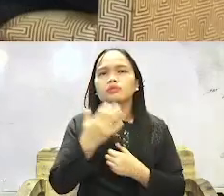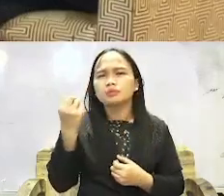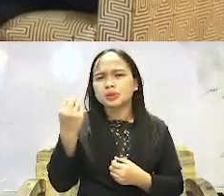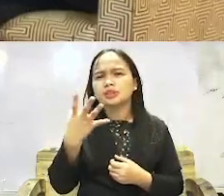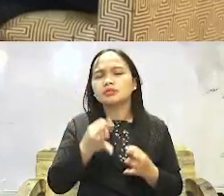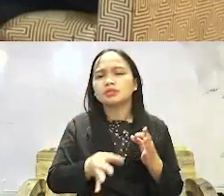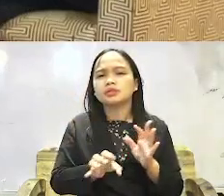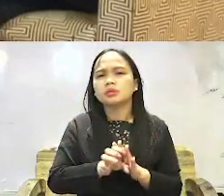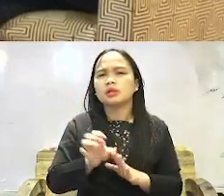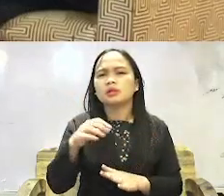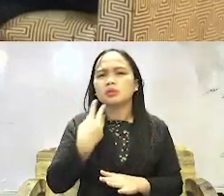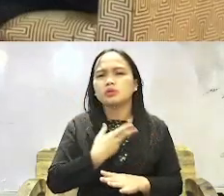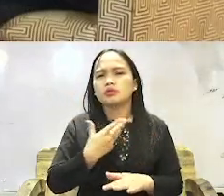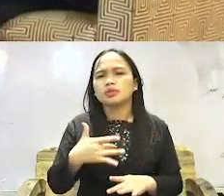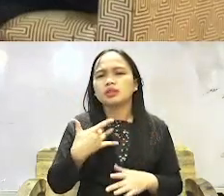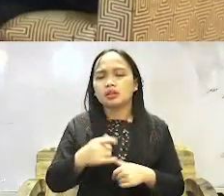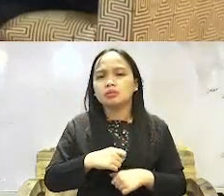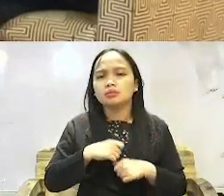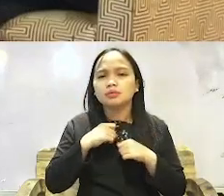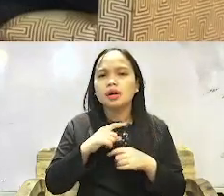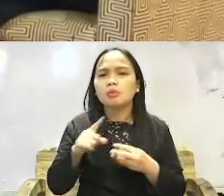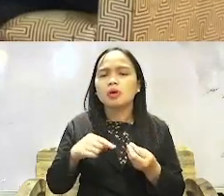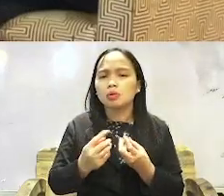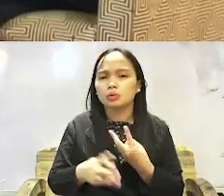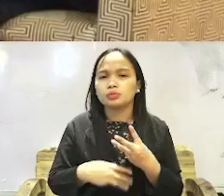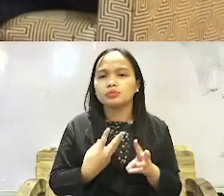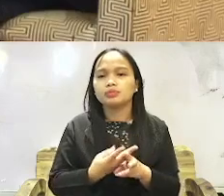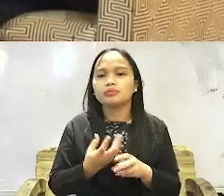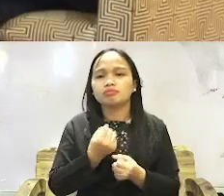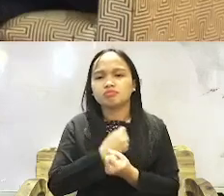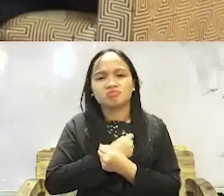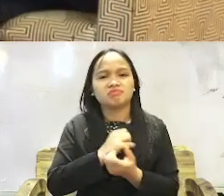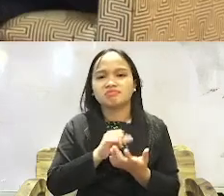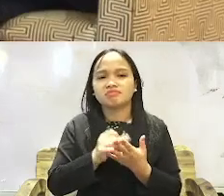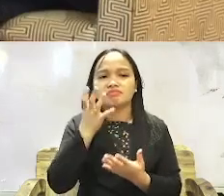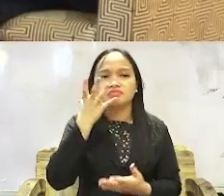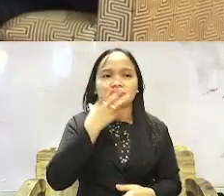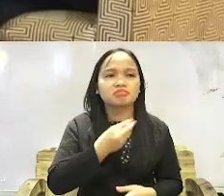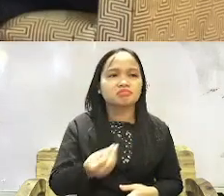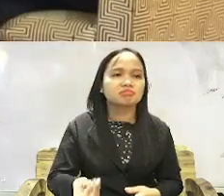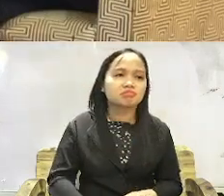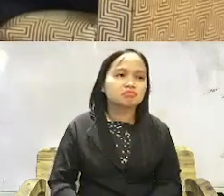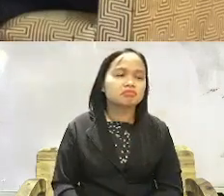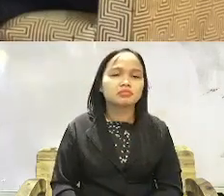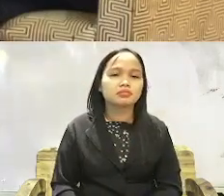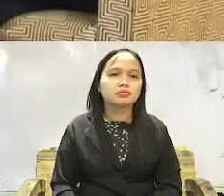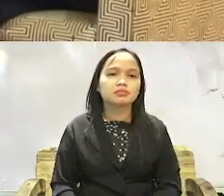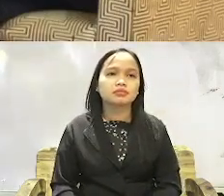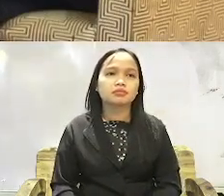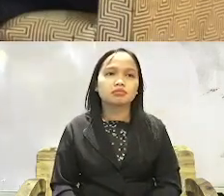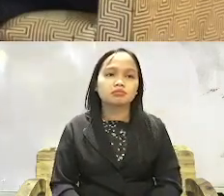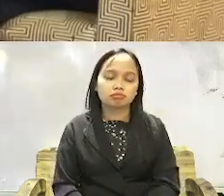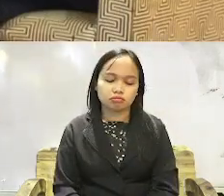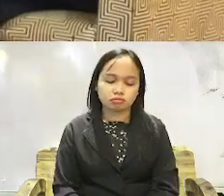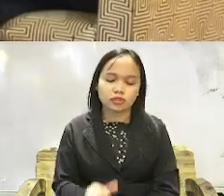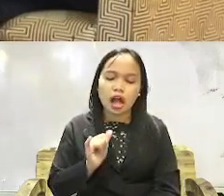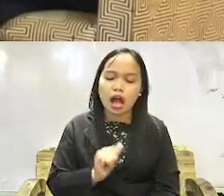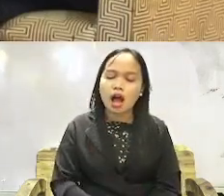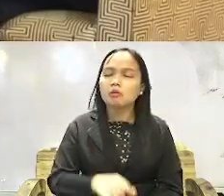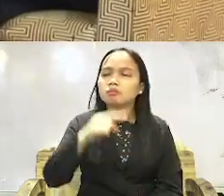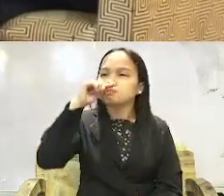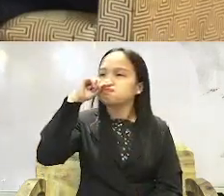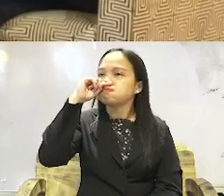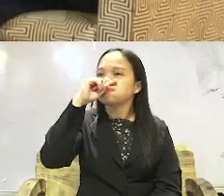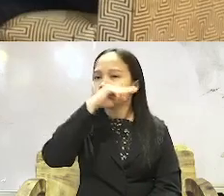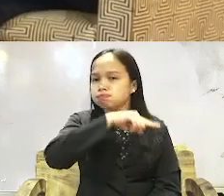ang napagmamalaki natin is yung pagmamahal ng mundo. Ano yung Team Focus? Yeah, pinagmamahal right. natin yung kasinungalingan. Yung sabi nga dun sa